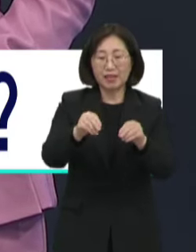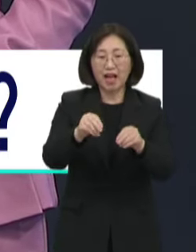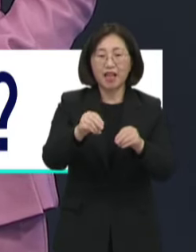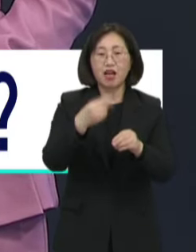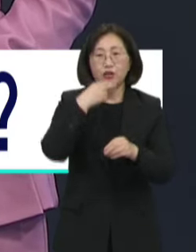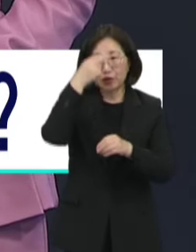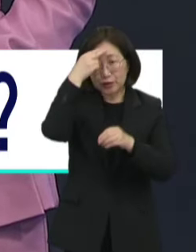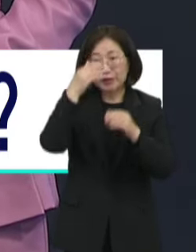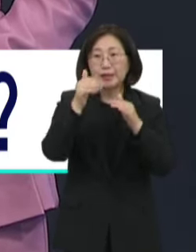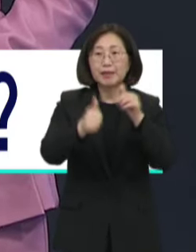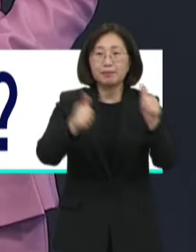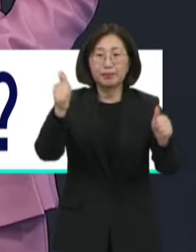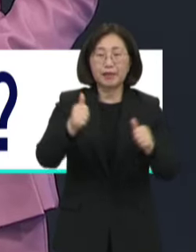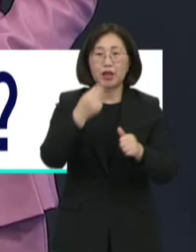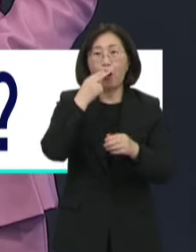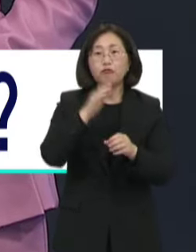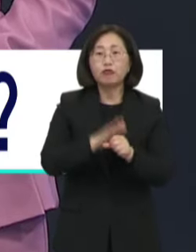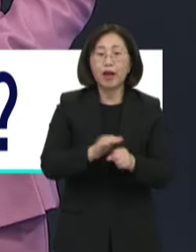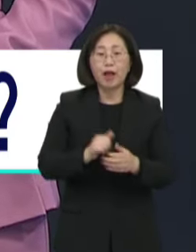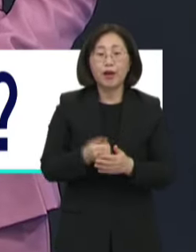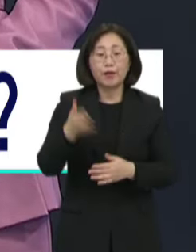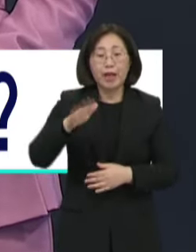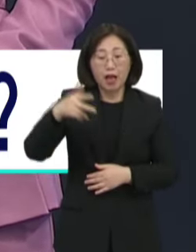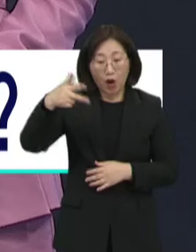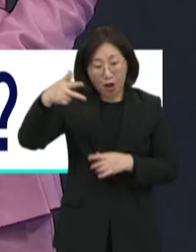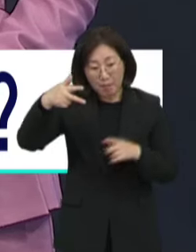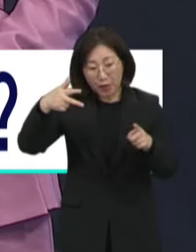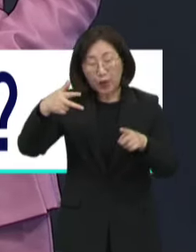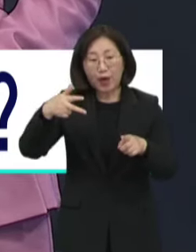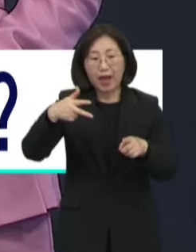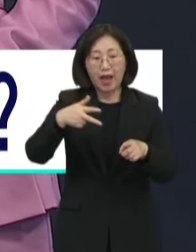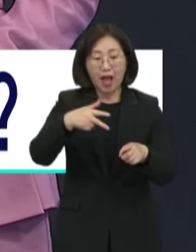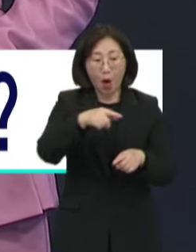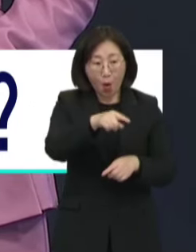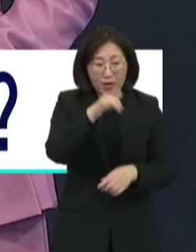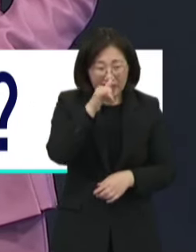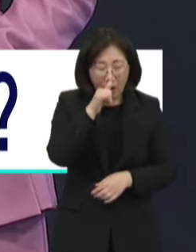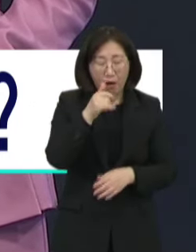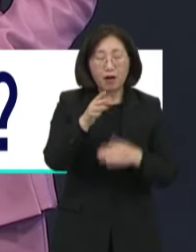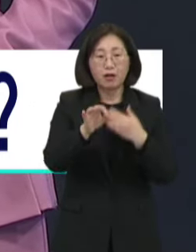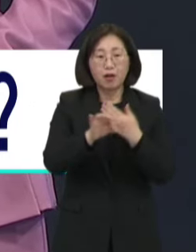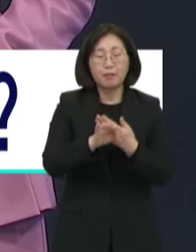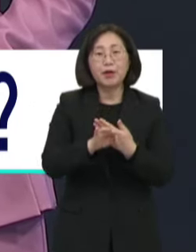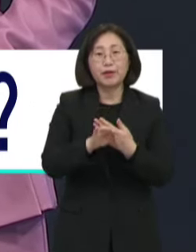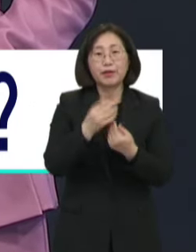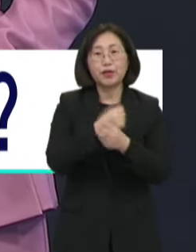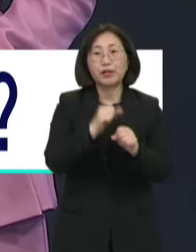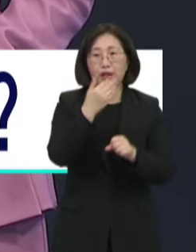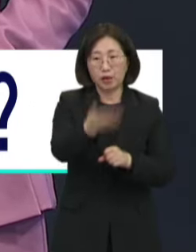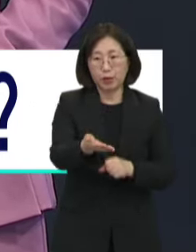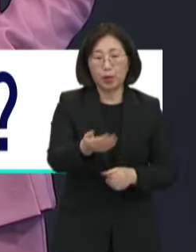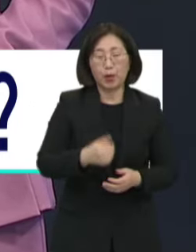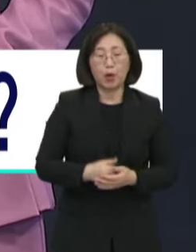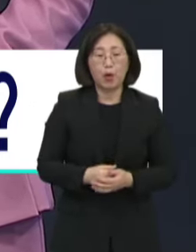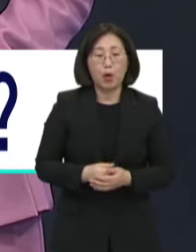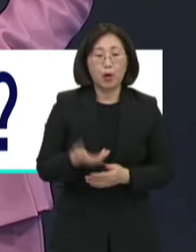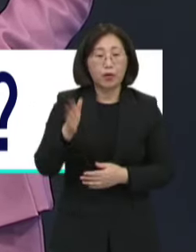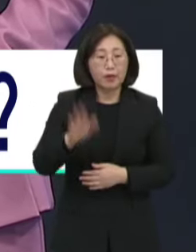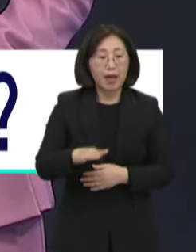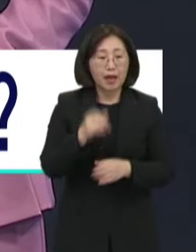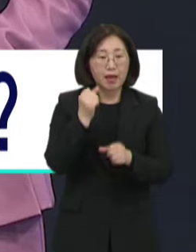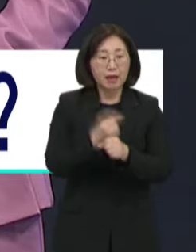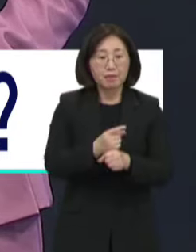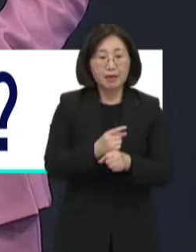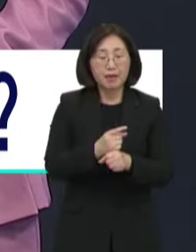신분증 검사 장면이 남아있으면 선처해주기로 했는데 이미 처분받은 사건에 대해선 적용 여부가 명확치 않아 업주들의